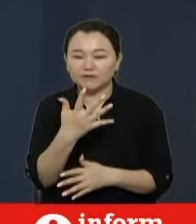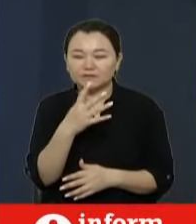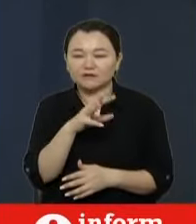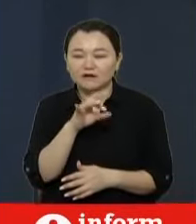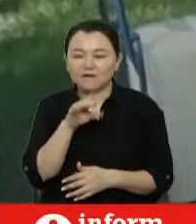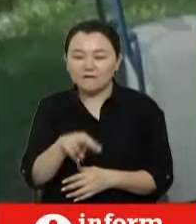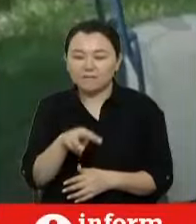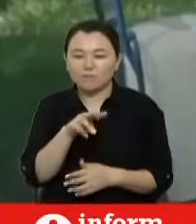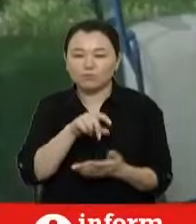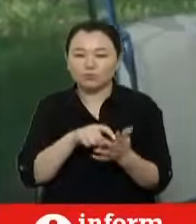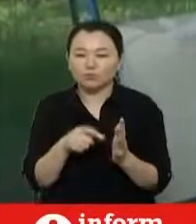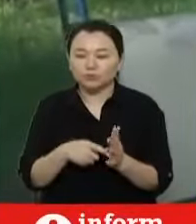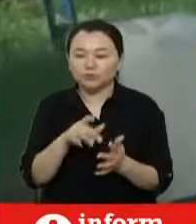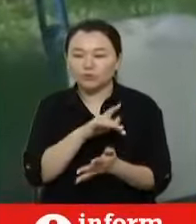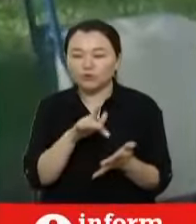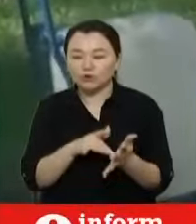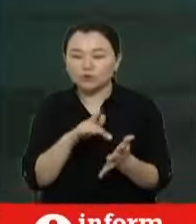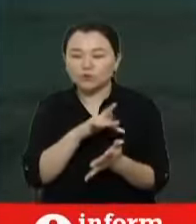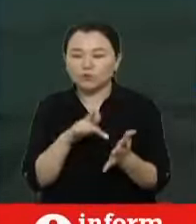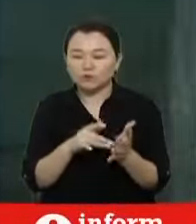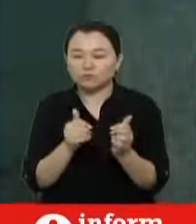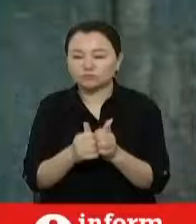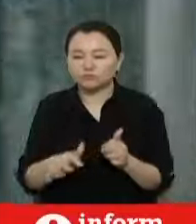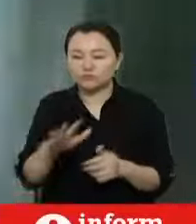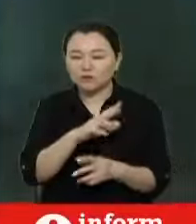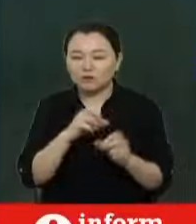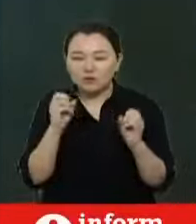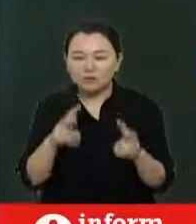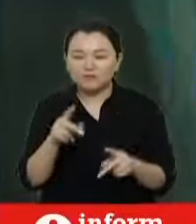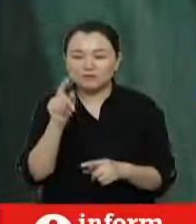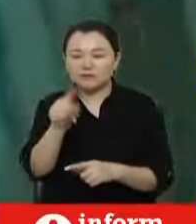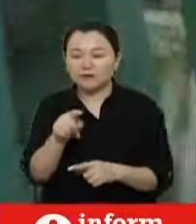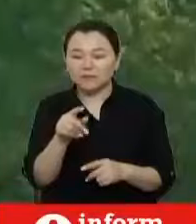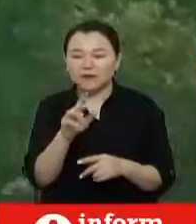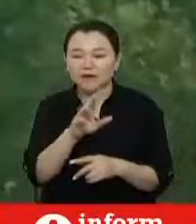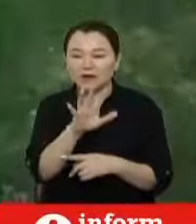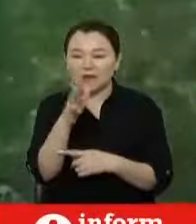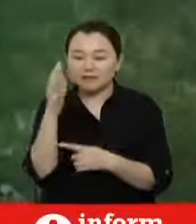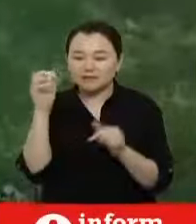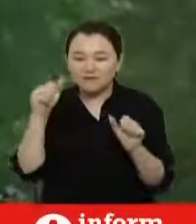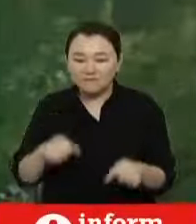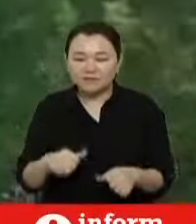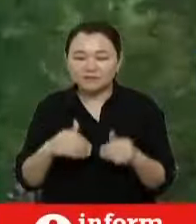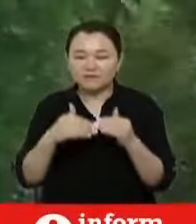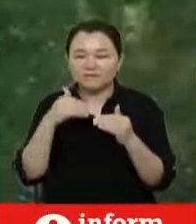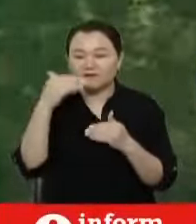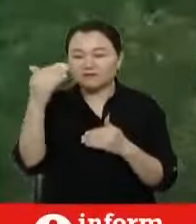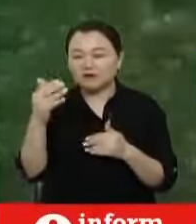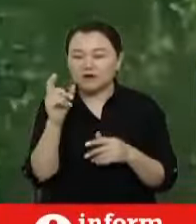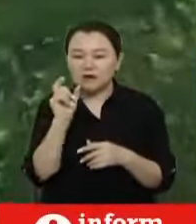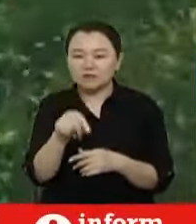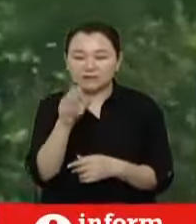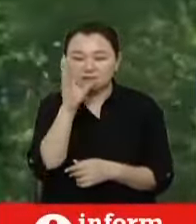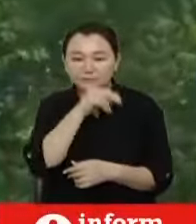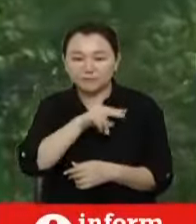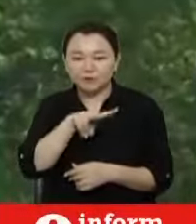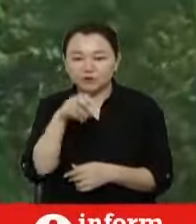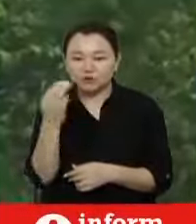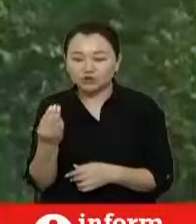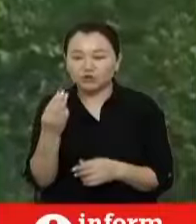травмпунктов города. Окрестности города наиболее опасны. Именно там расположены лесные массивы, где высока вероятность укуса клещей. Кроме